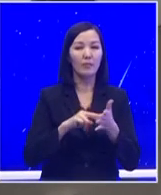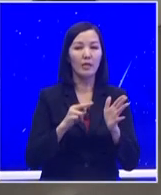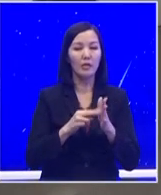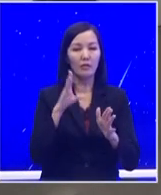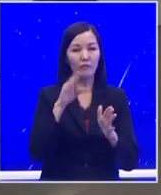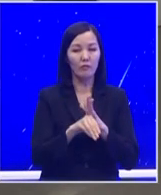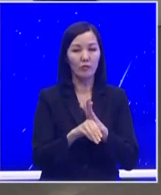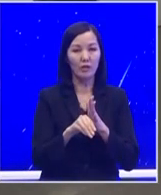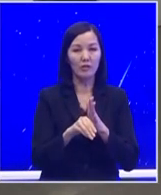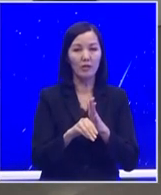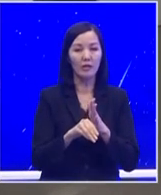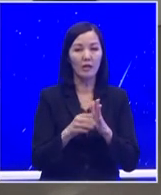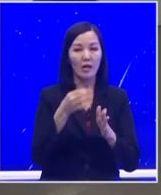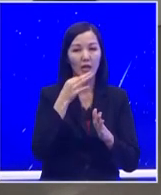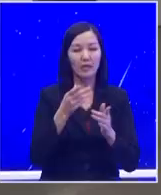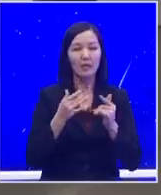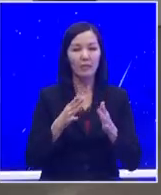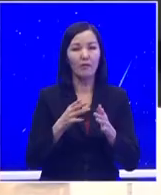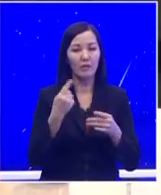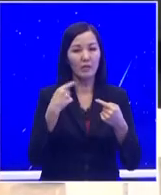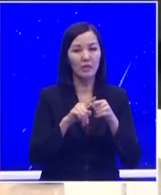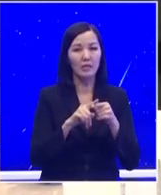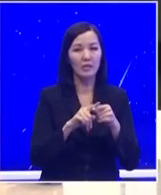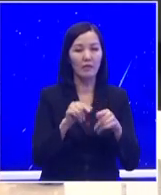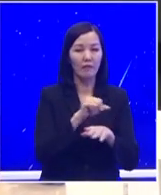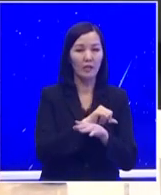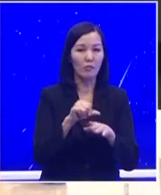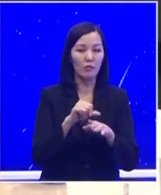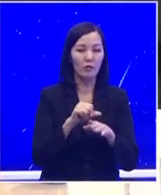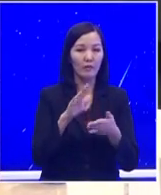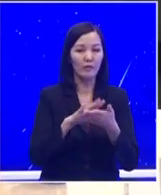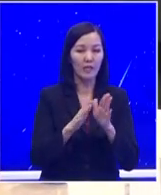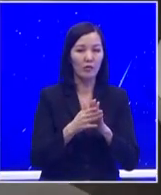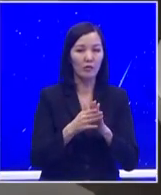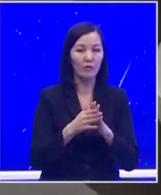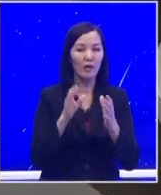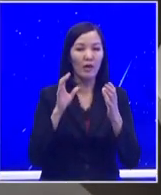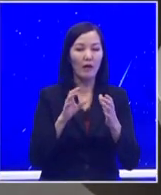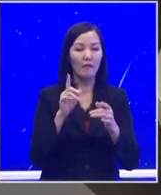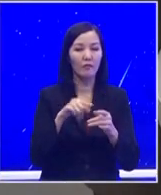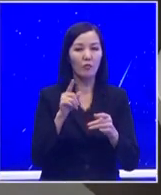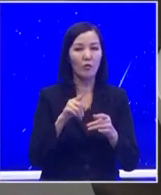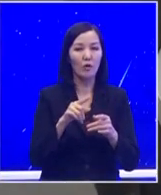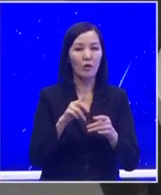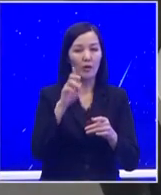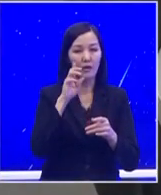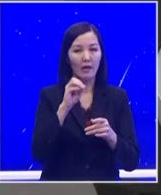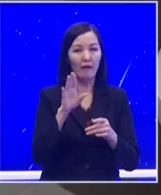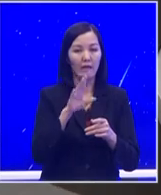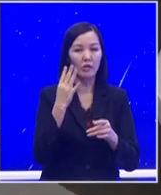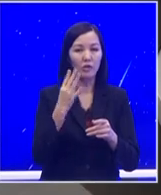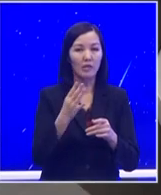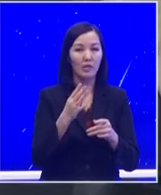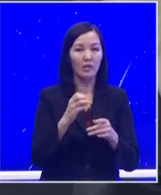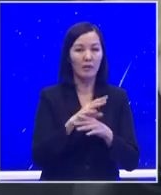те автомобили, которые отвечают требованиям технического регламента Таможенного союза. К ним относятся авто, соответствующие экостандарту Евро-4, оснащенные